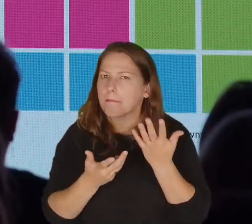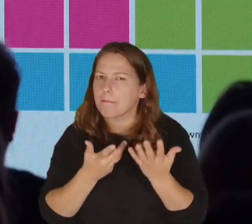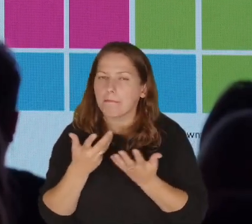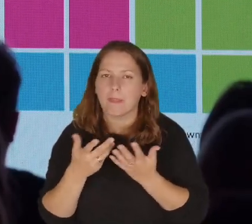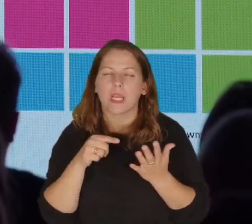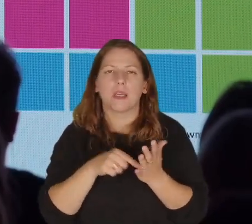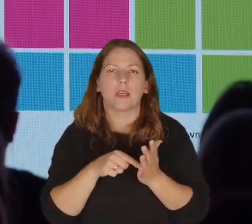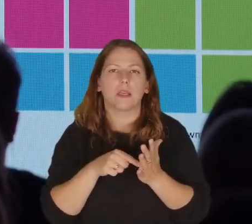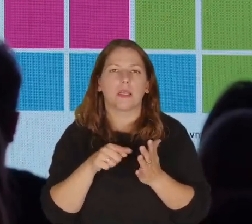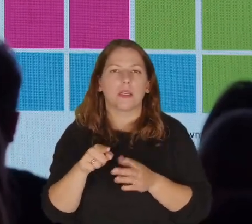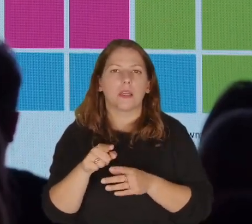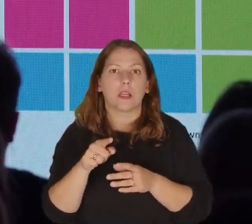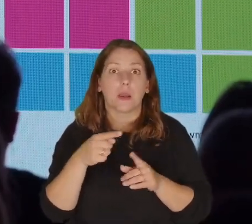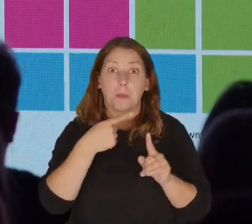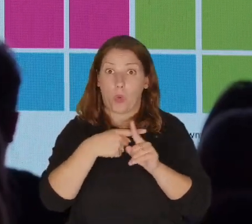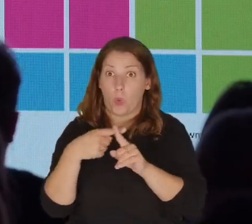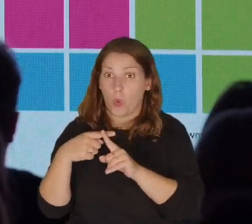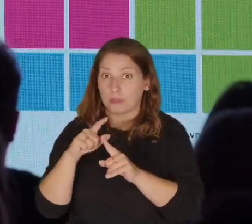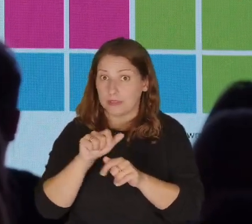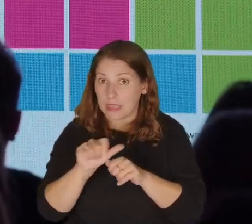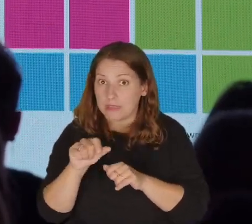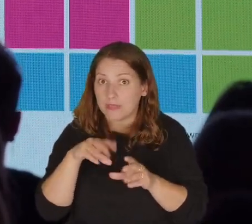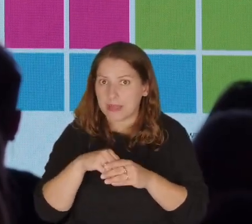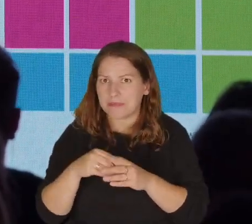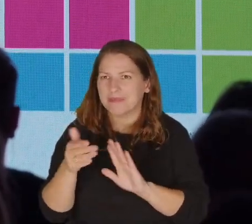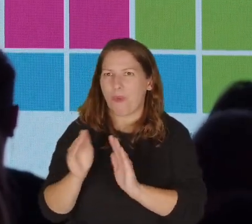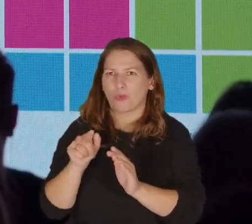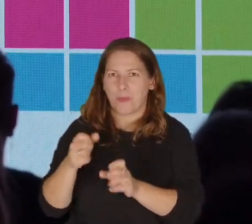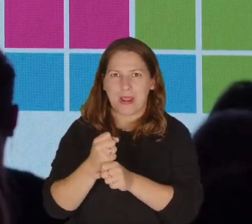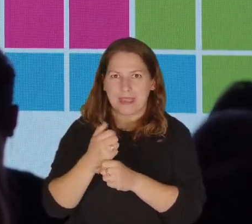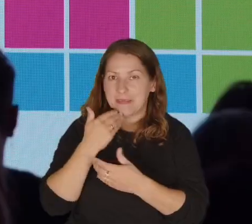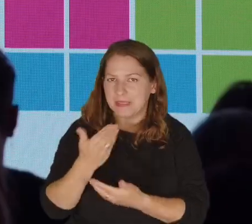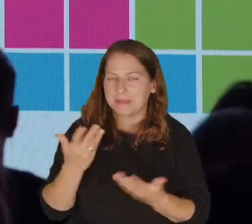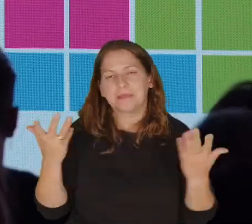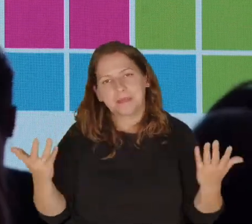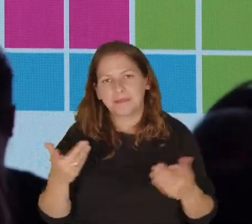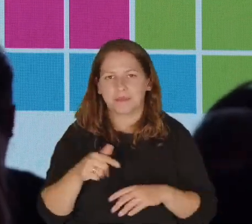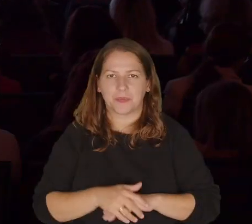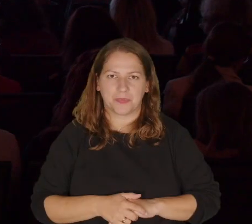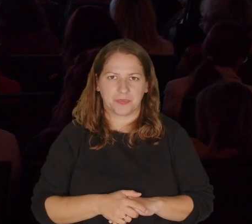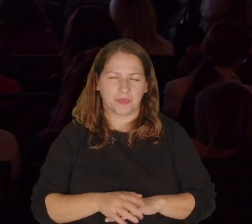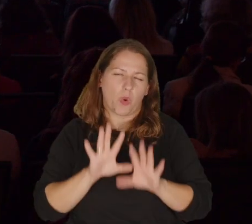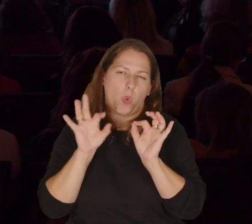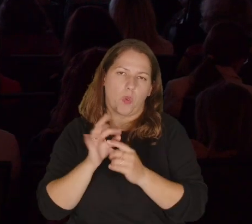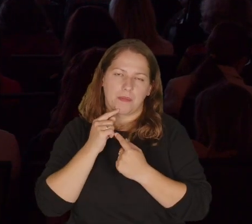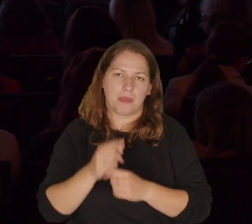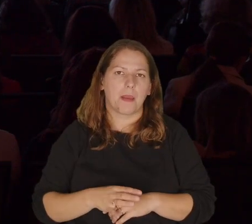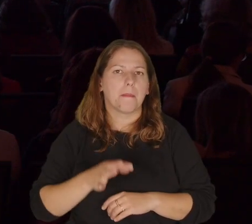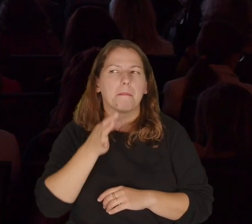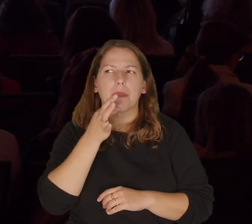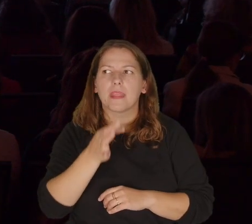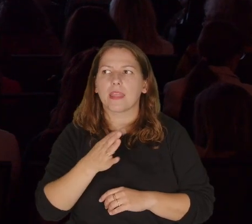jest jakieś korzyści z takiego właśnie sposobu pracy. Tak mogę ogólnie odpowiedzieć. Dziękuję bardzo. Pytanie